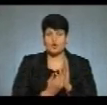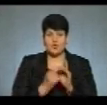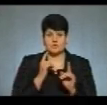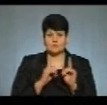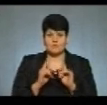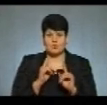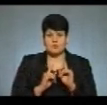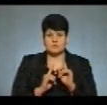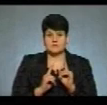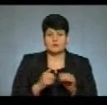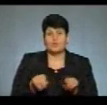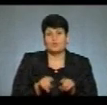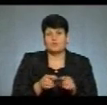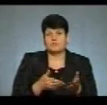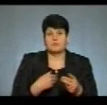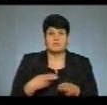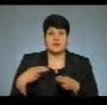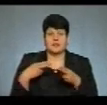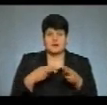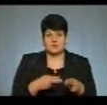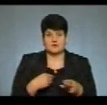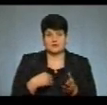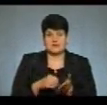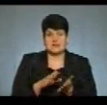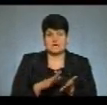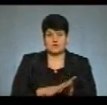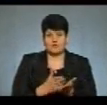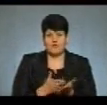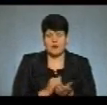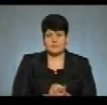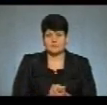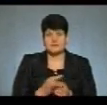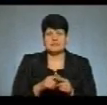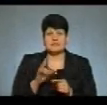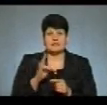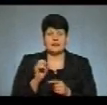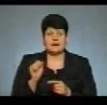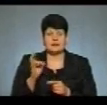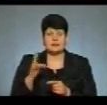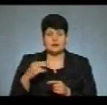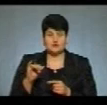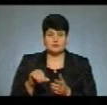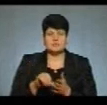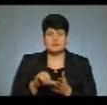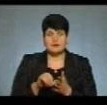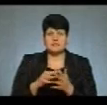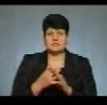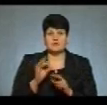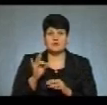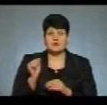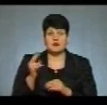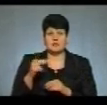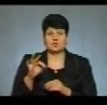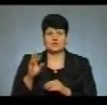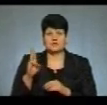зборів. І от ми приїхали в єпархію, щоб нас зареєстрували. Це Ніна Андрійчук, представниця релігійної громади села Радошівка